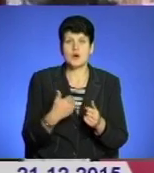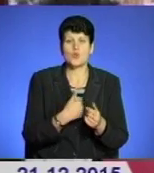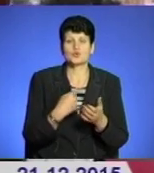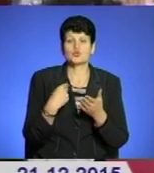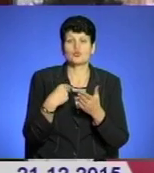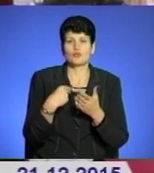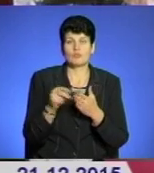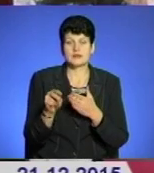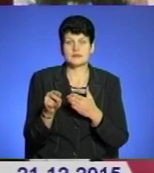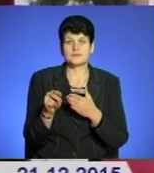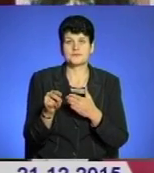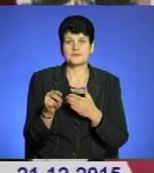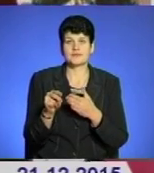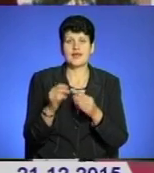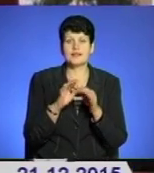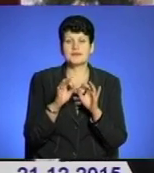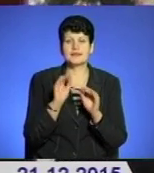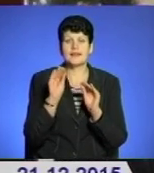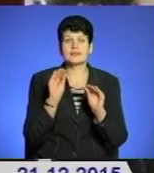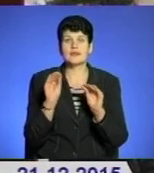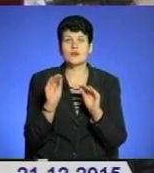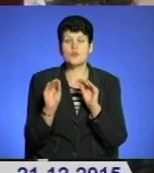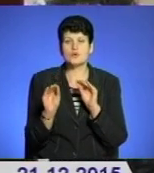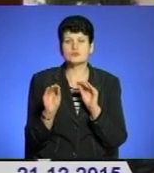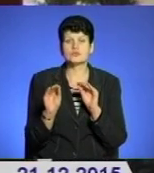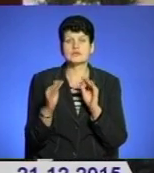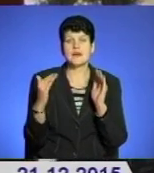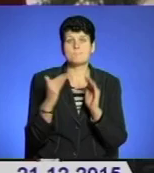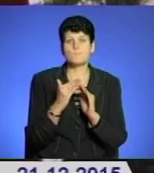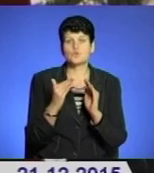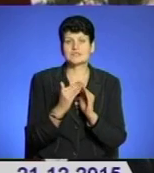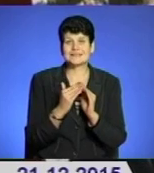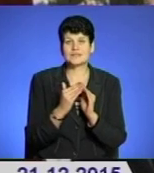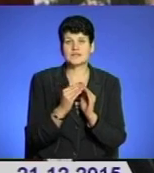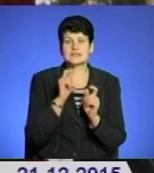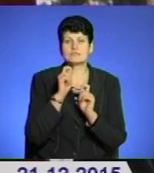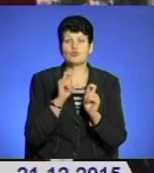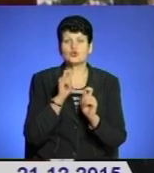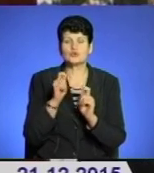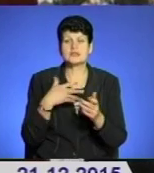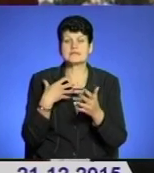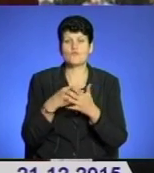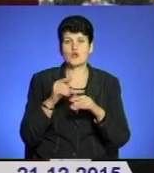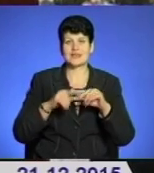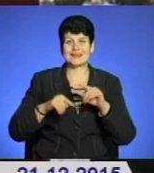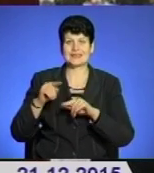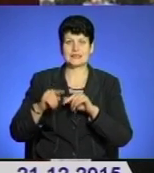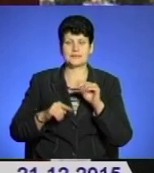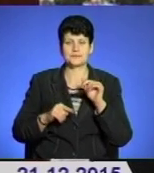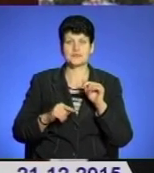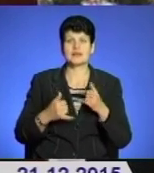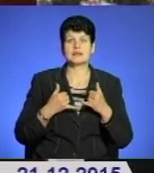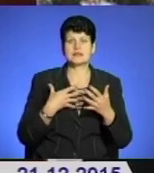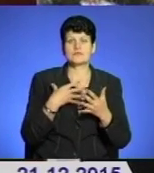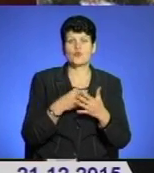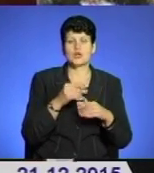якісь елементи декору, так для будинку, для якісь подарунки для своїх рідних, для